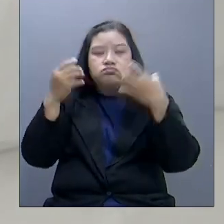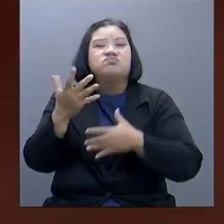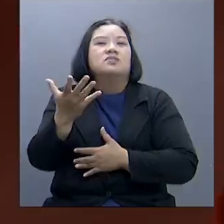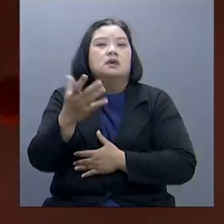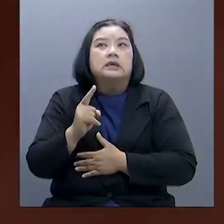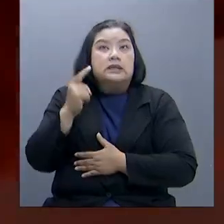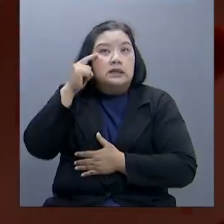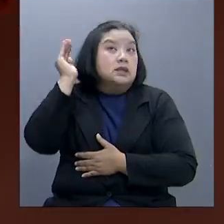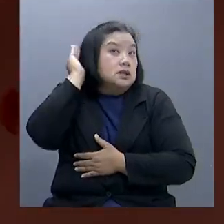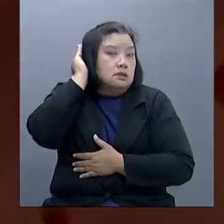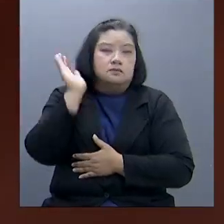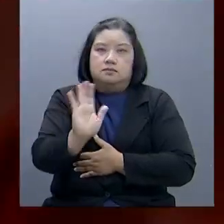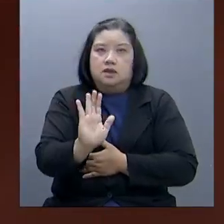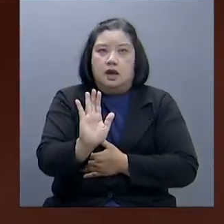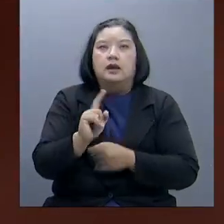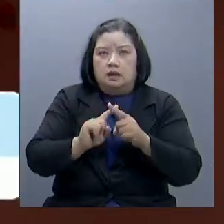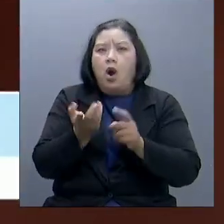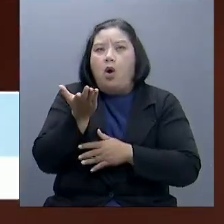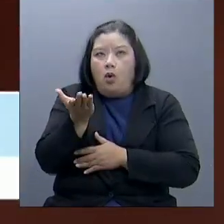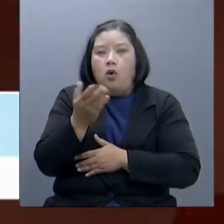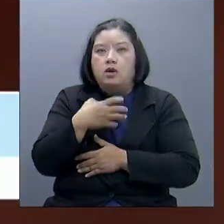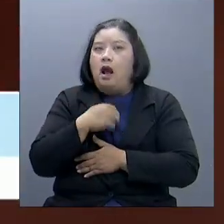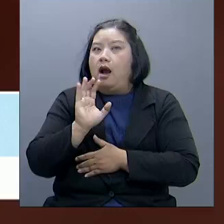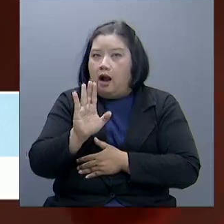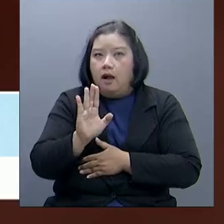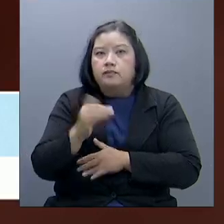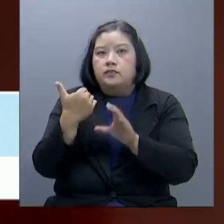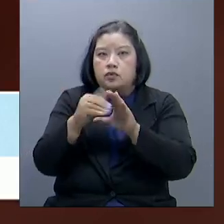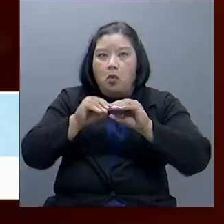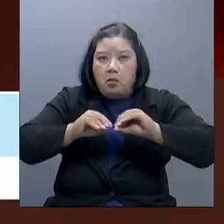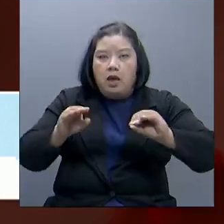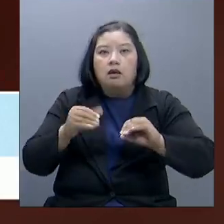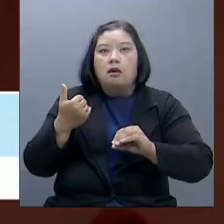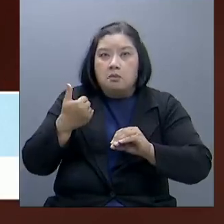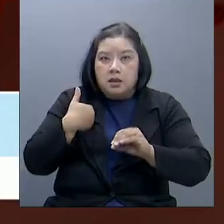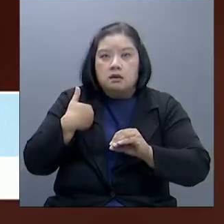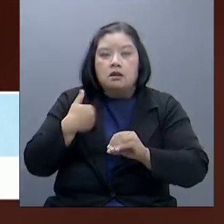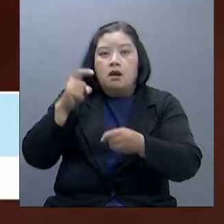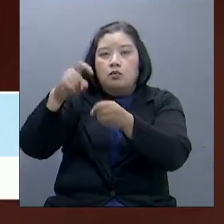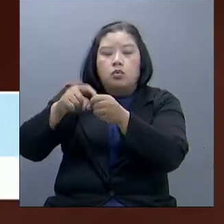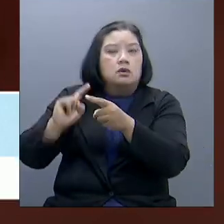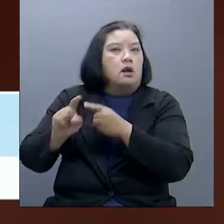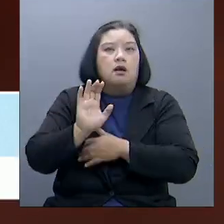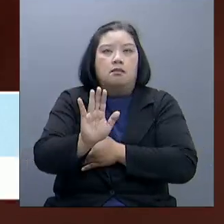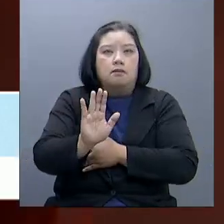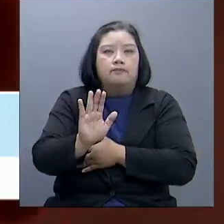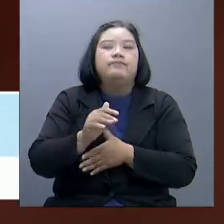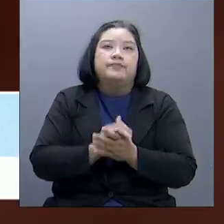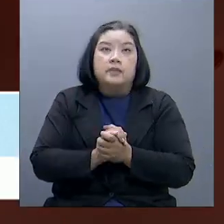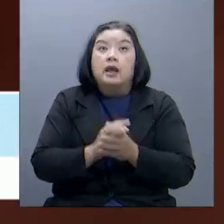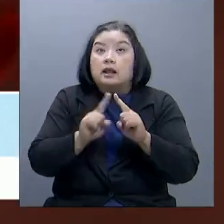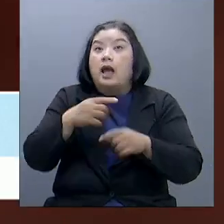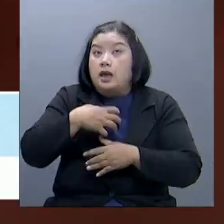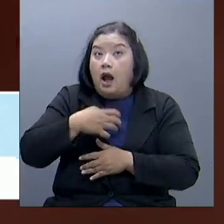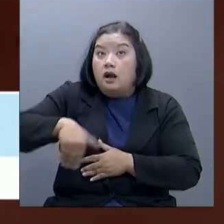ร่วมมือในการไม่ส่งหรือแชร์ข้อมูลดังกล่าวในสื่อสังคมออนไลน์ต่างๆด้วยนะคะและเพื่อให้ประชาชนได้รับข้อมูลข่าวสารจากส